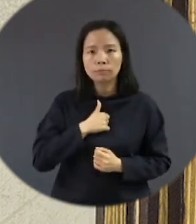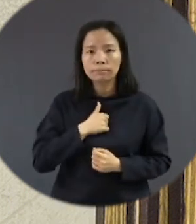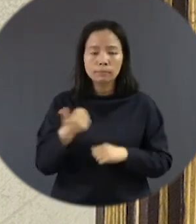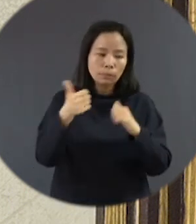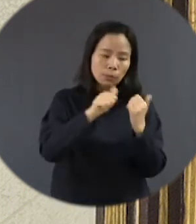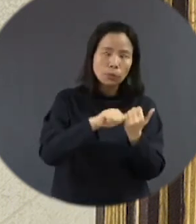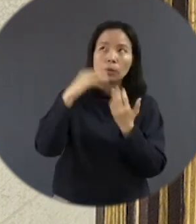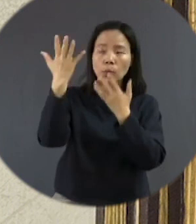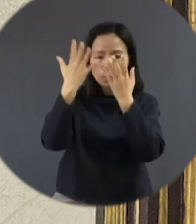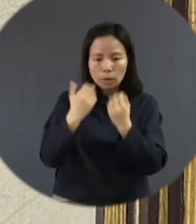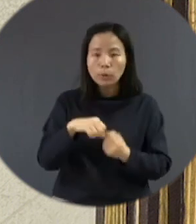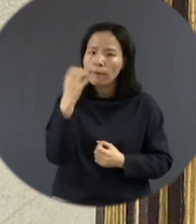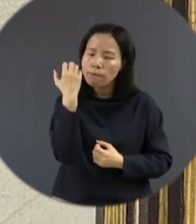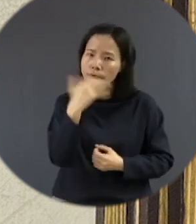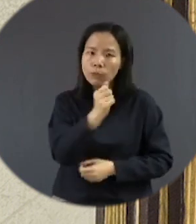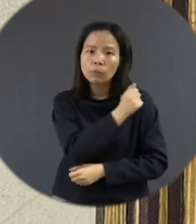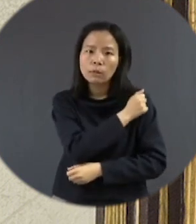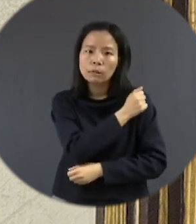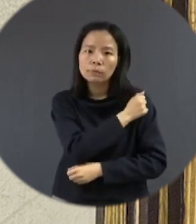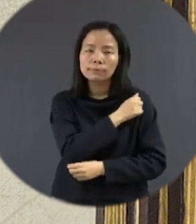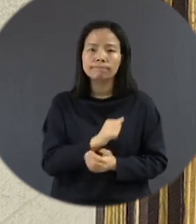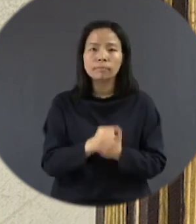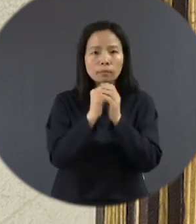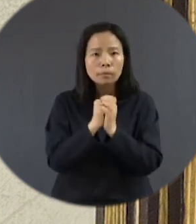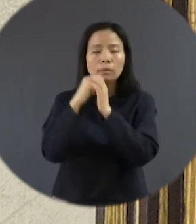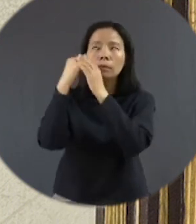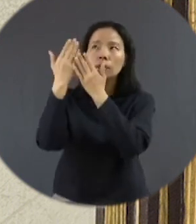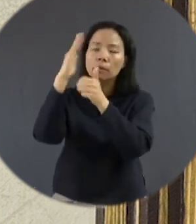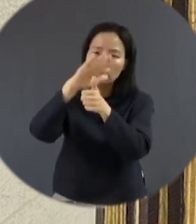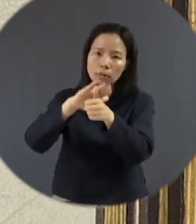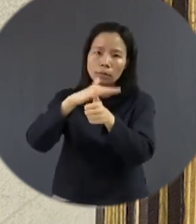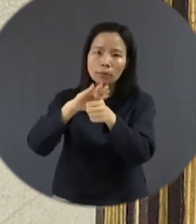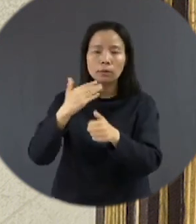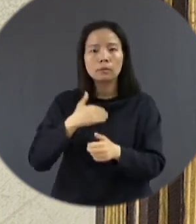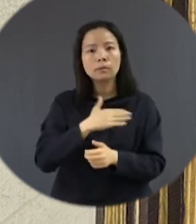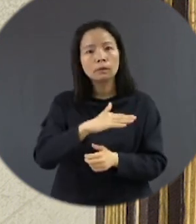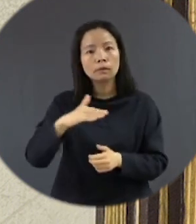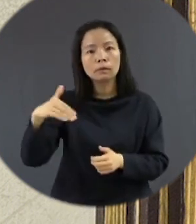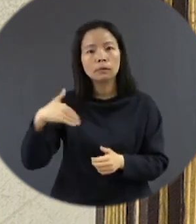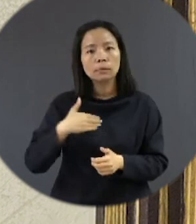让着你所受的苦难， 求你垂怜我们。